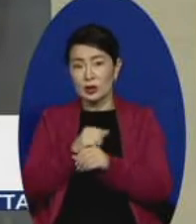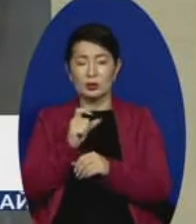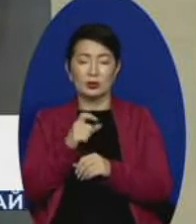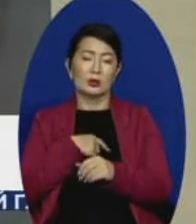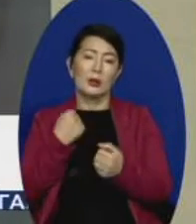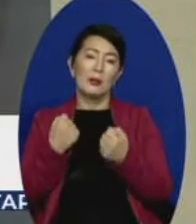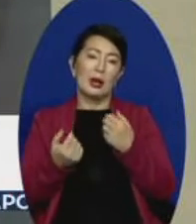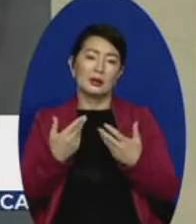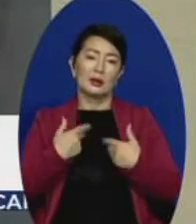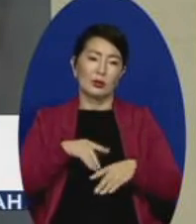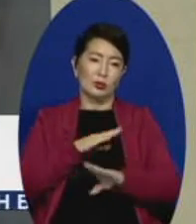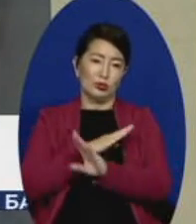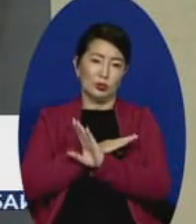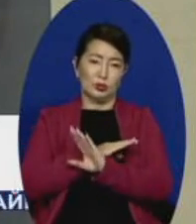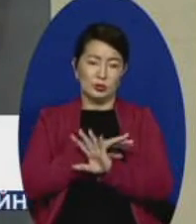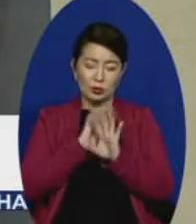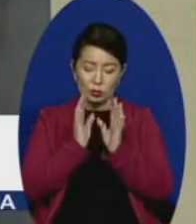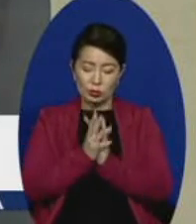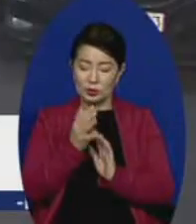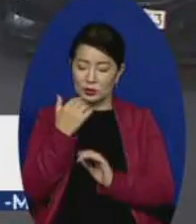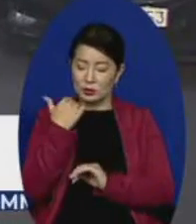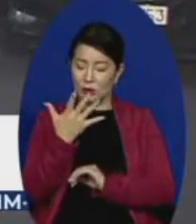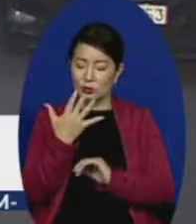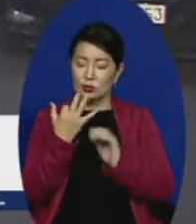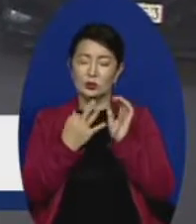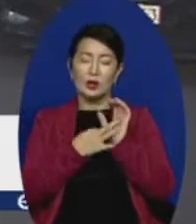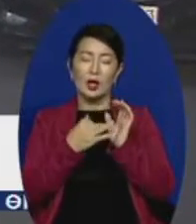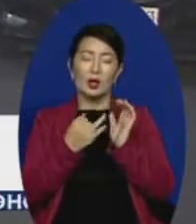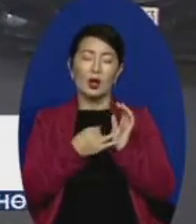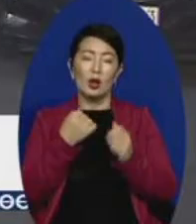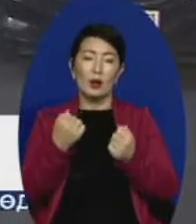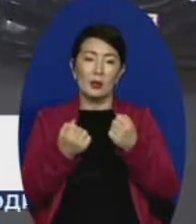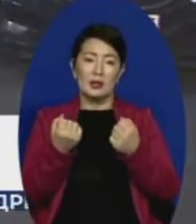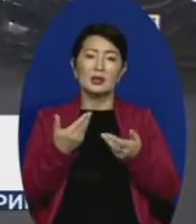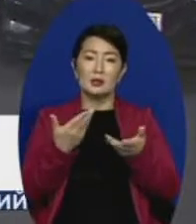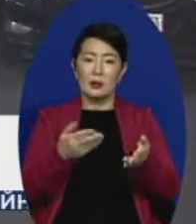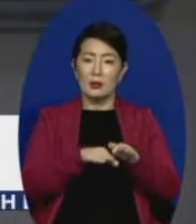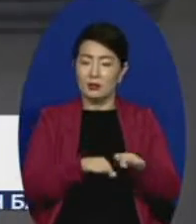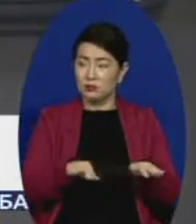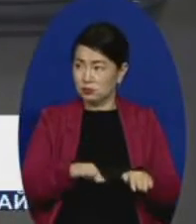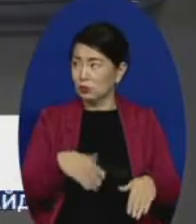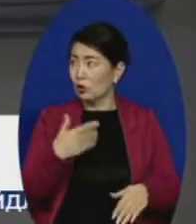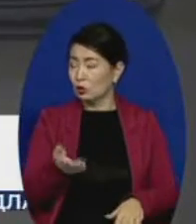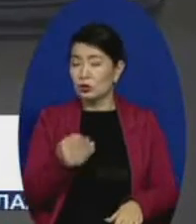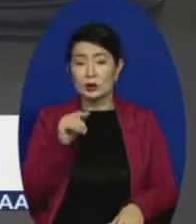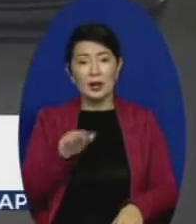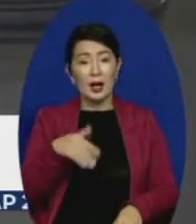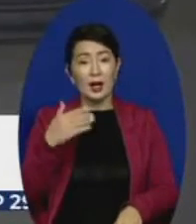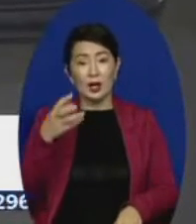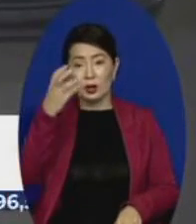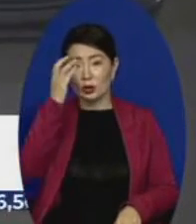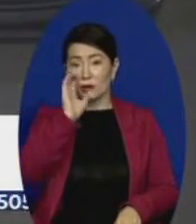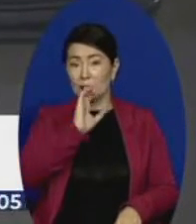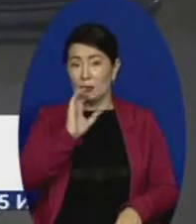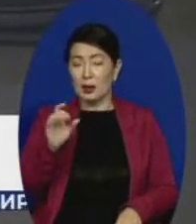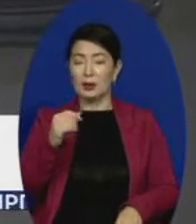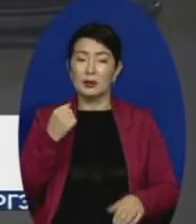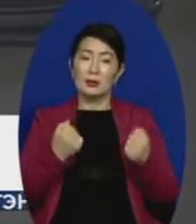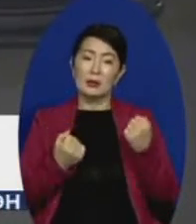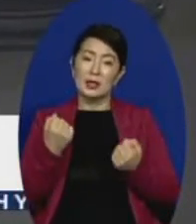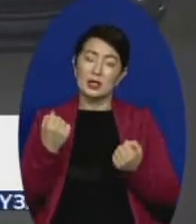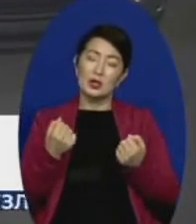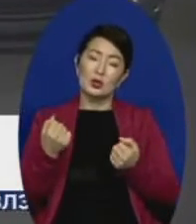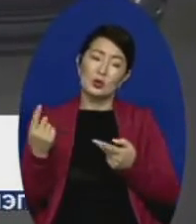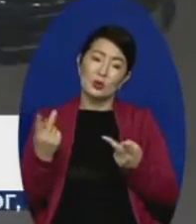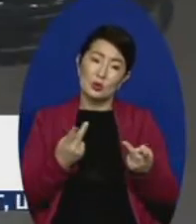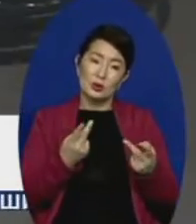хязгаарласан. Ингэсээр нийтдээ 587 автомашиныг засгийн газрын автобаазад хүлээлгэж өгчээ. Цаашаа төрийн байгууллагуудын автомашин